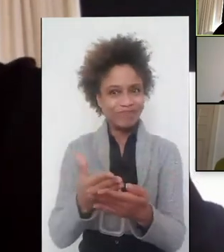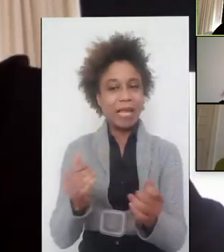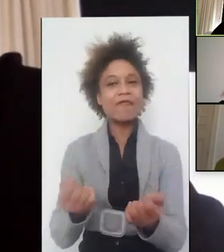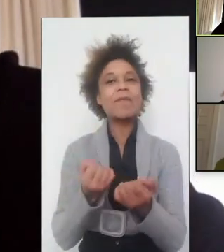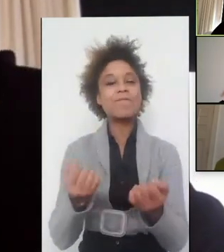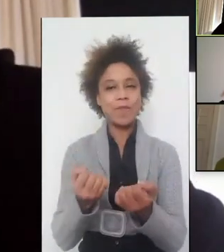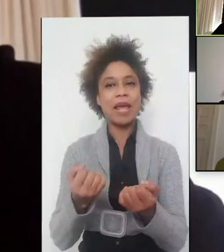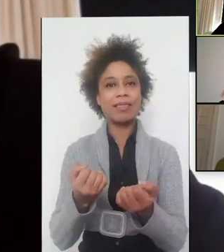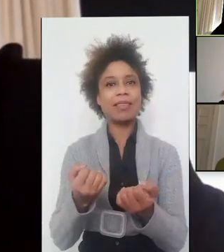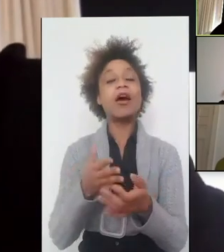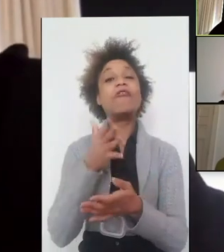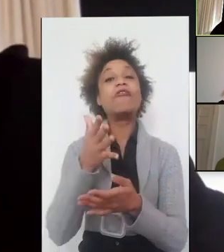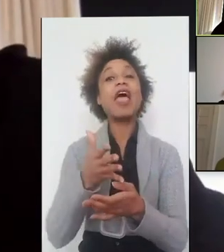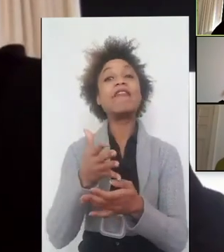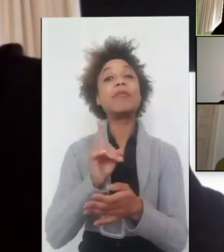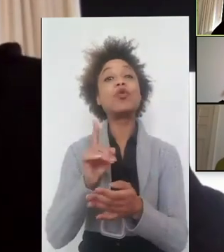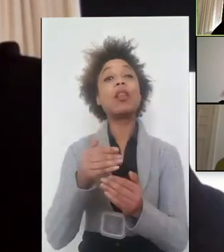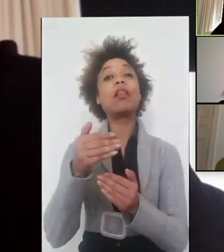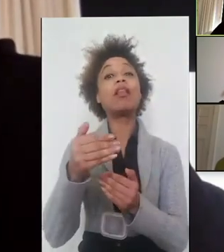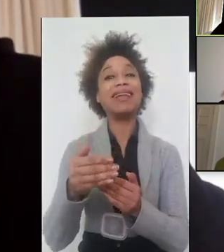die positie te stellen, volgens mij